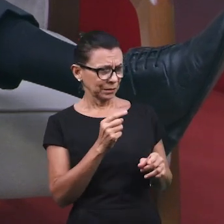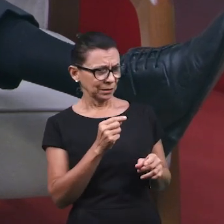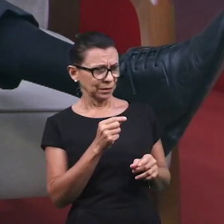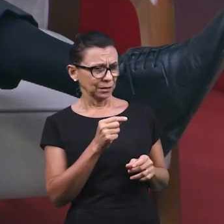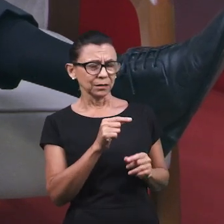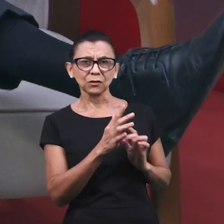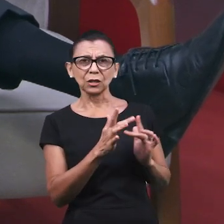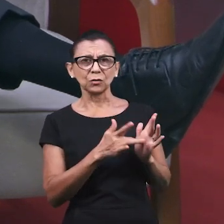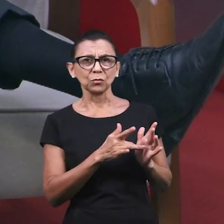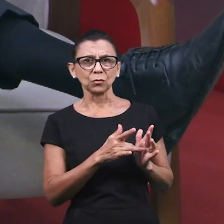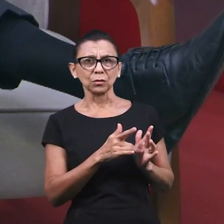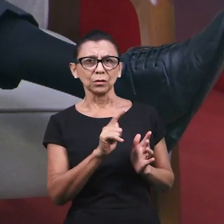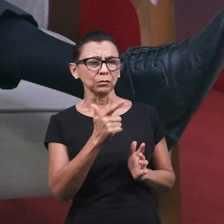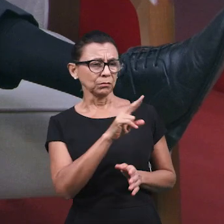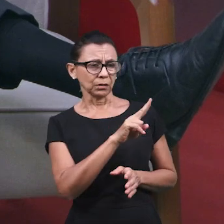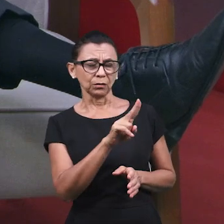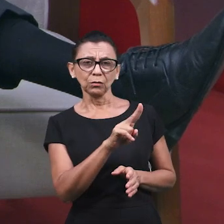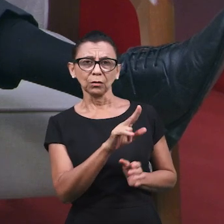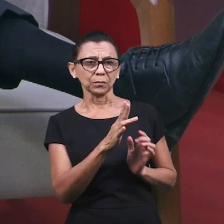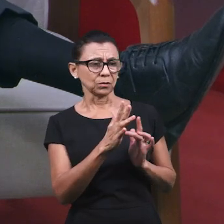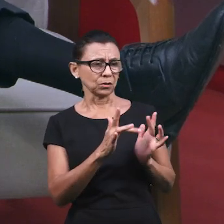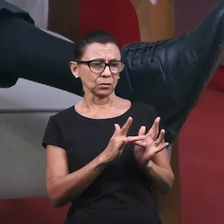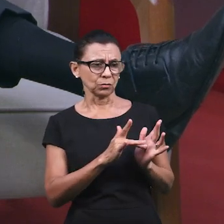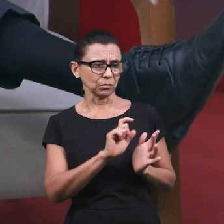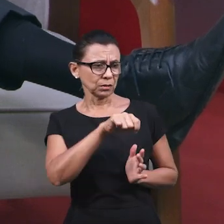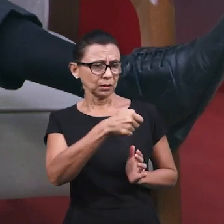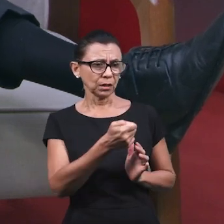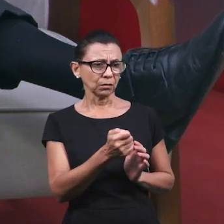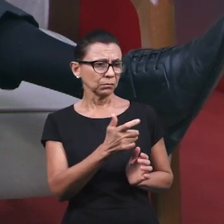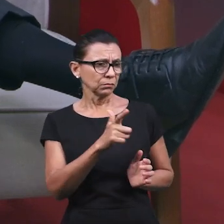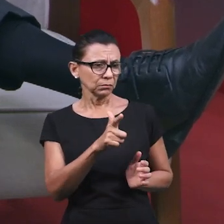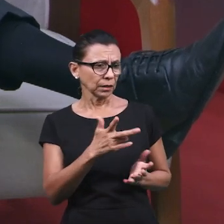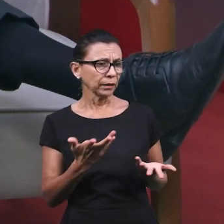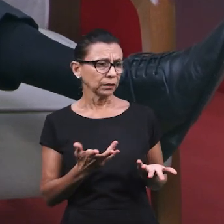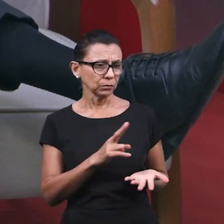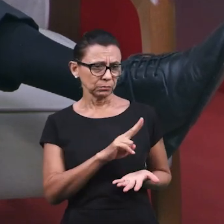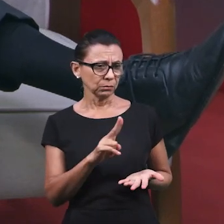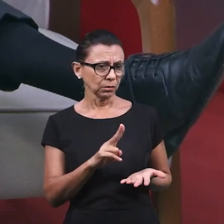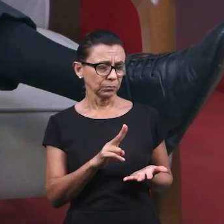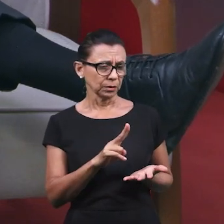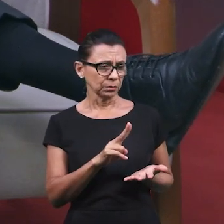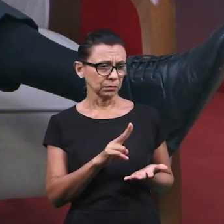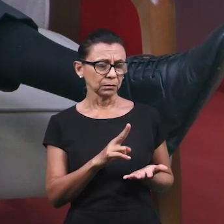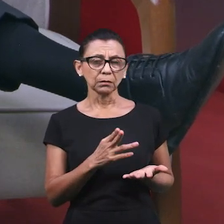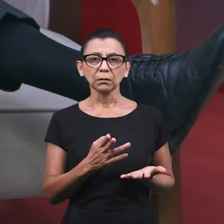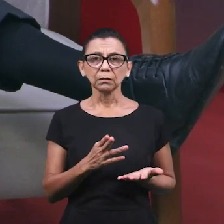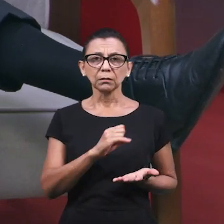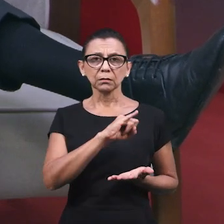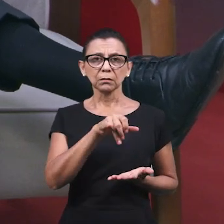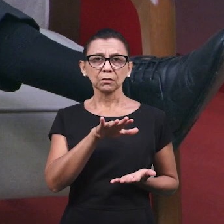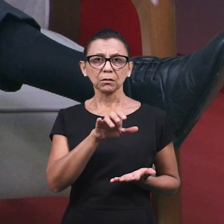Testament? Parce que son nom n'est pas écrit seulement par révélation du Saint-Esprit.